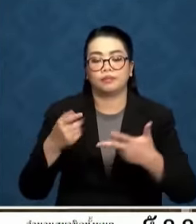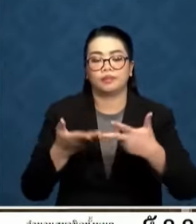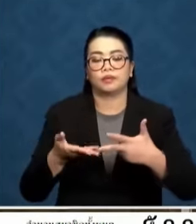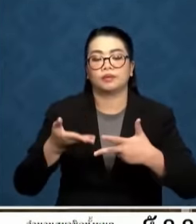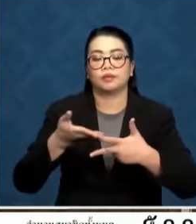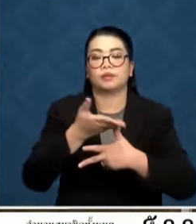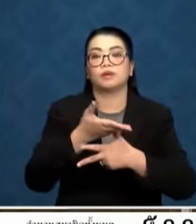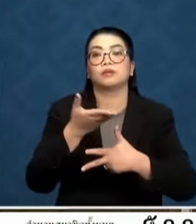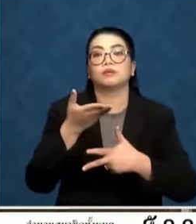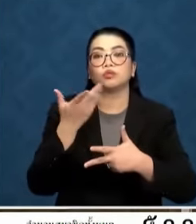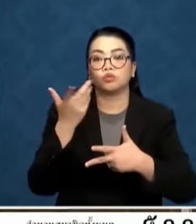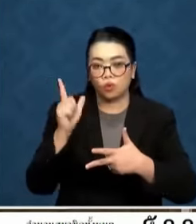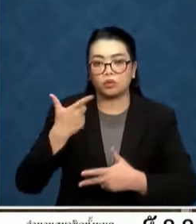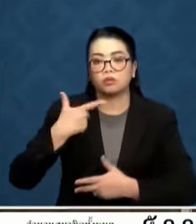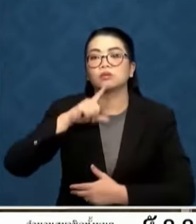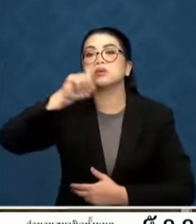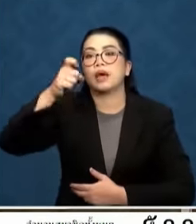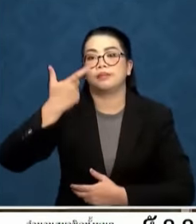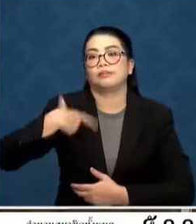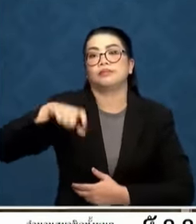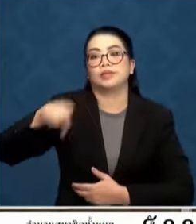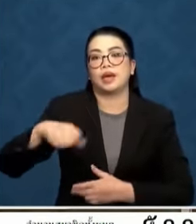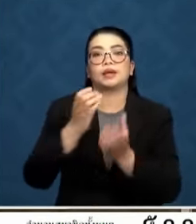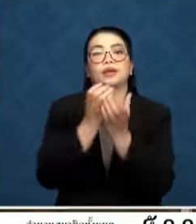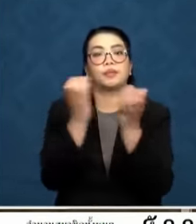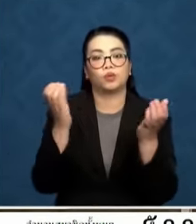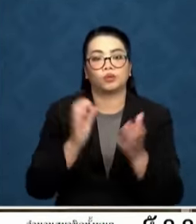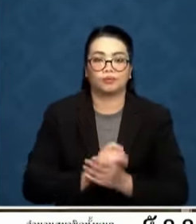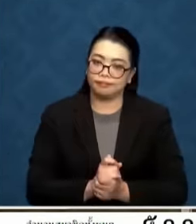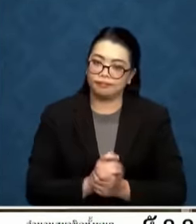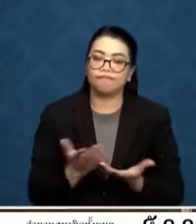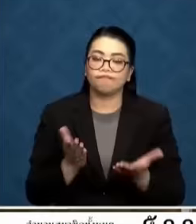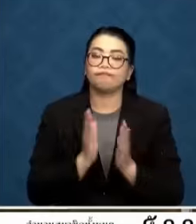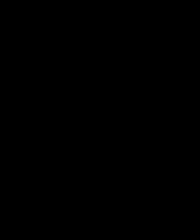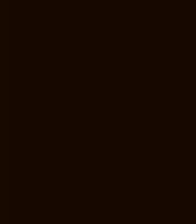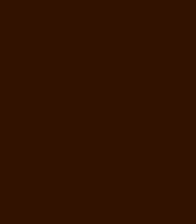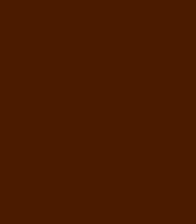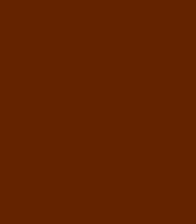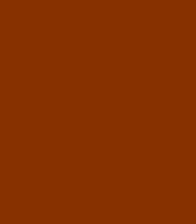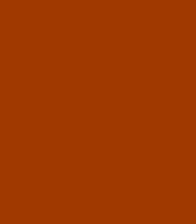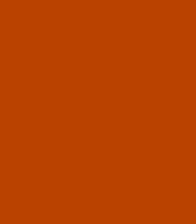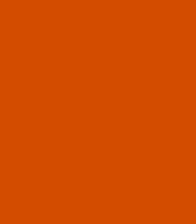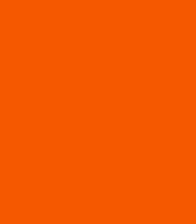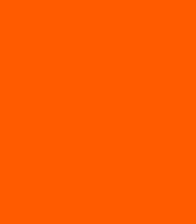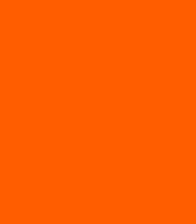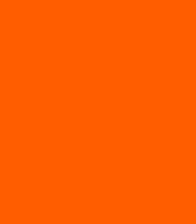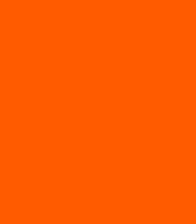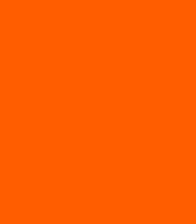รัฐธรรมนูญผมกราบเรียนทั้งหมดเท่านี้ครับขอบคุณท่านประธานที่ให้เวลาครับ